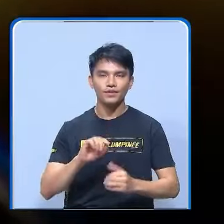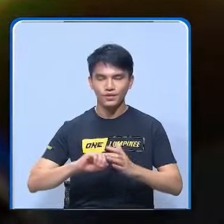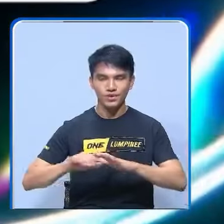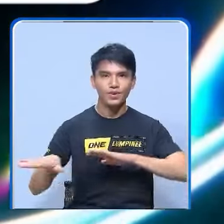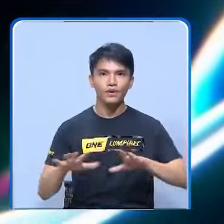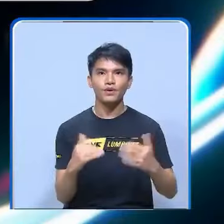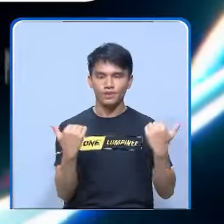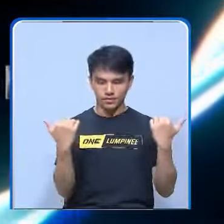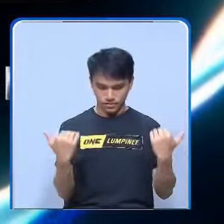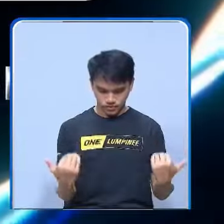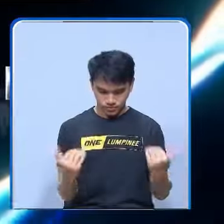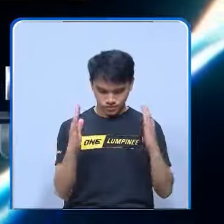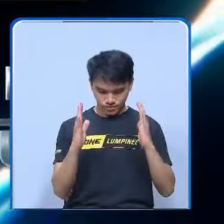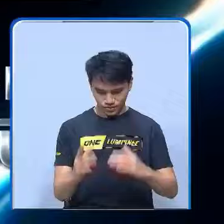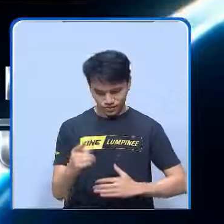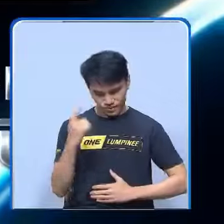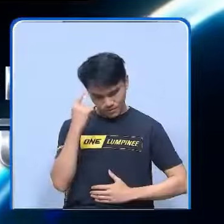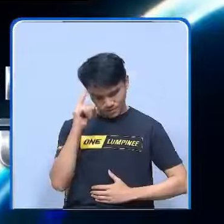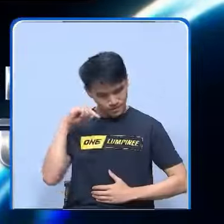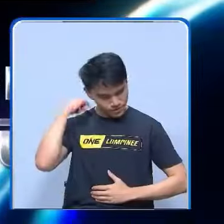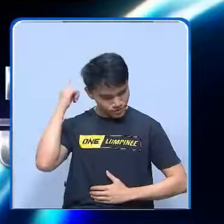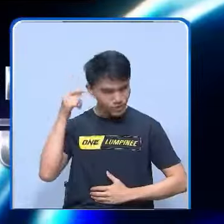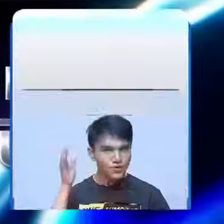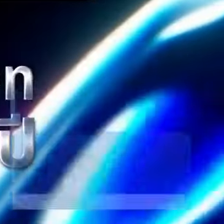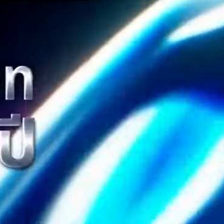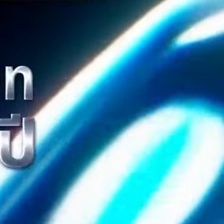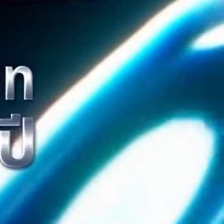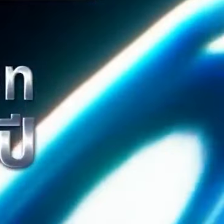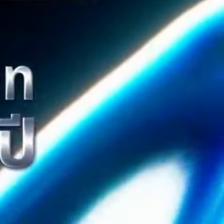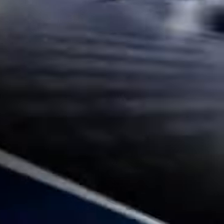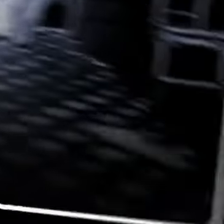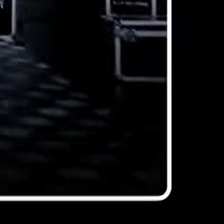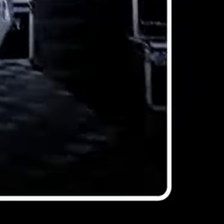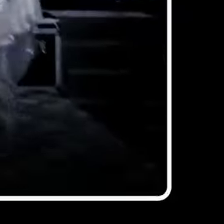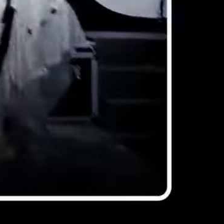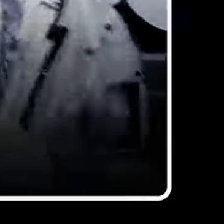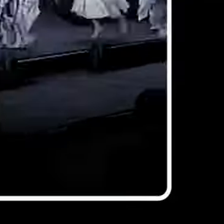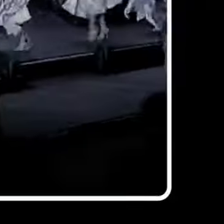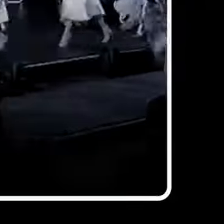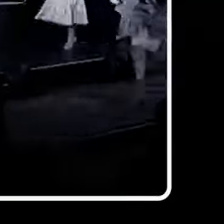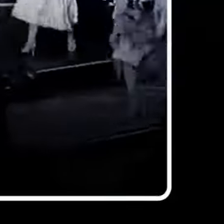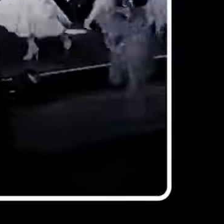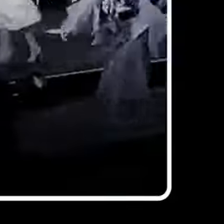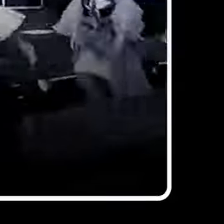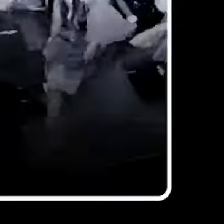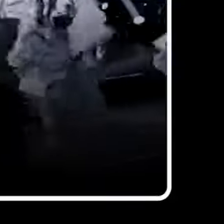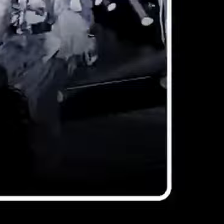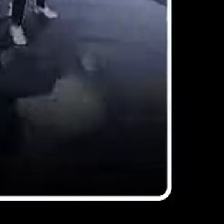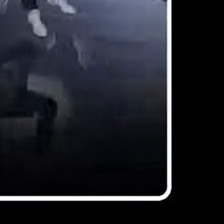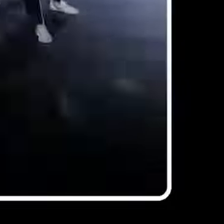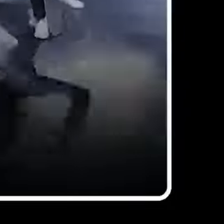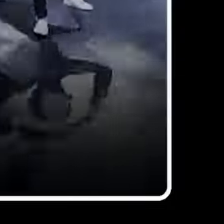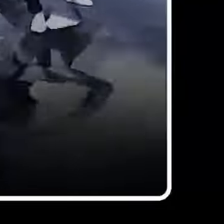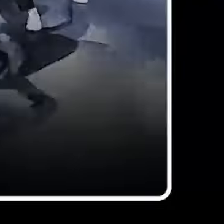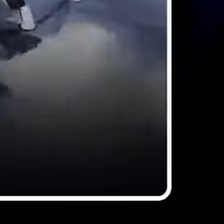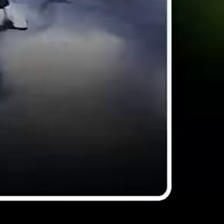ให้กับคนที่มีความฝันทั้งหญิงชายและทรานส์วูแมนที่มีอายุระหว่าง15ถึง27ปีค่ะ